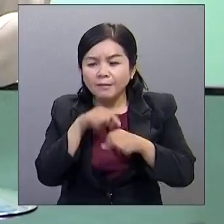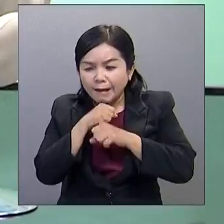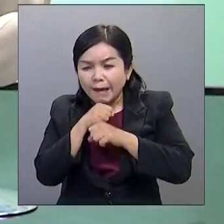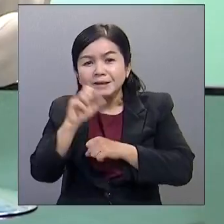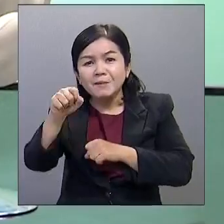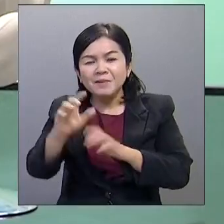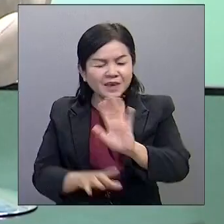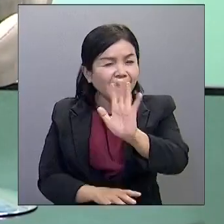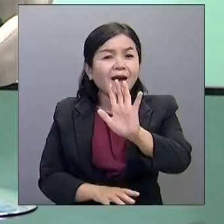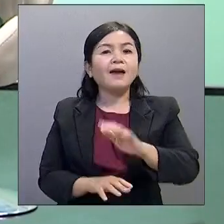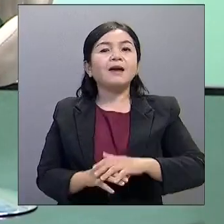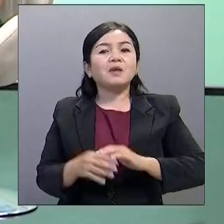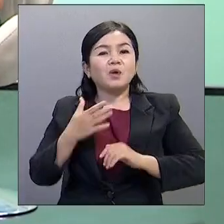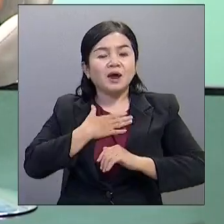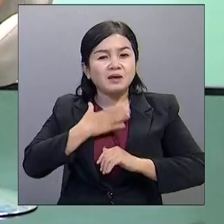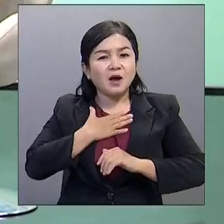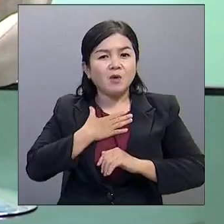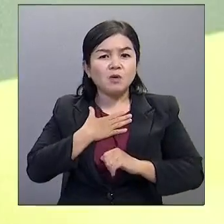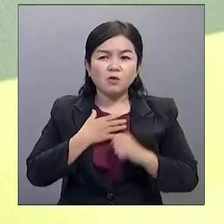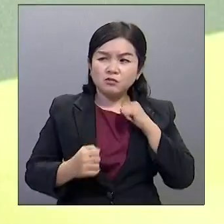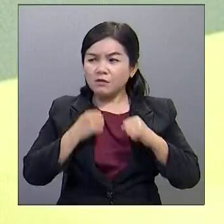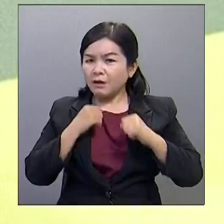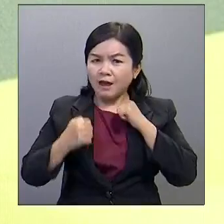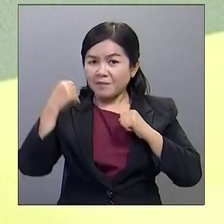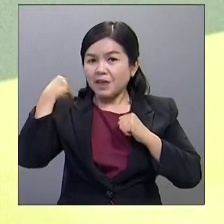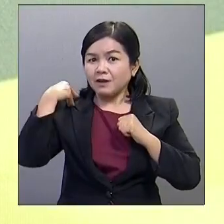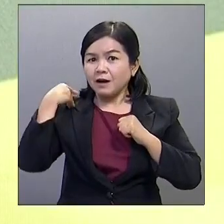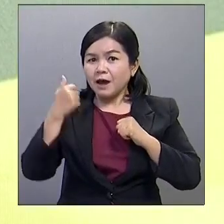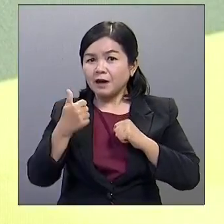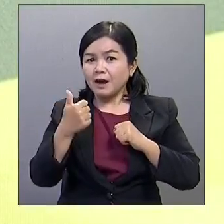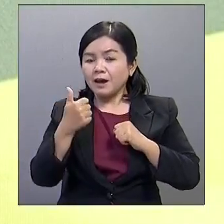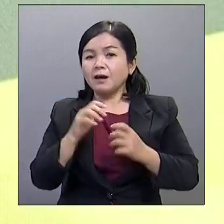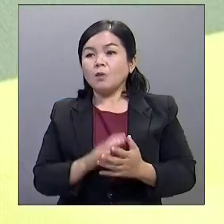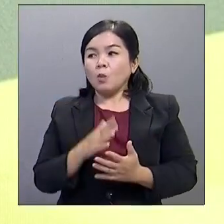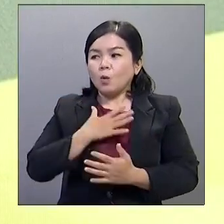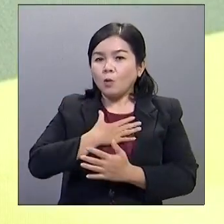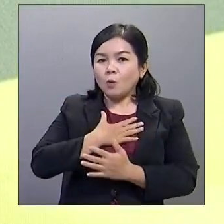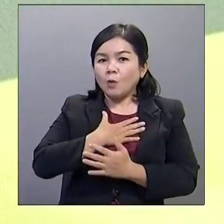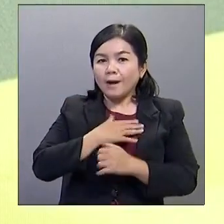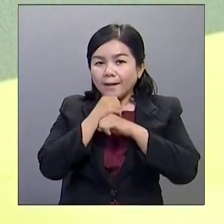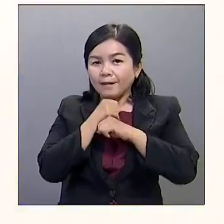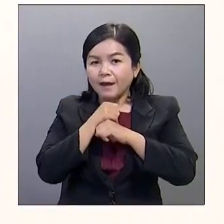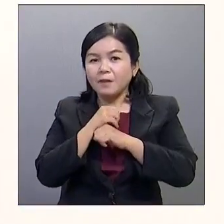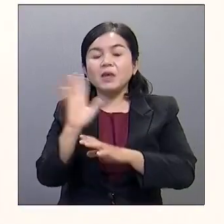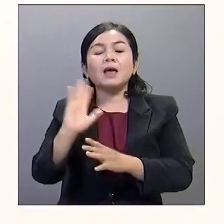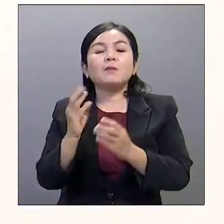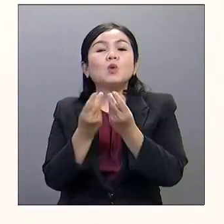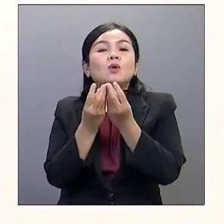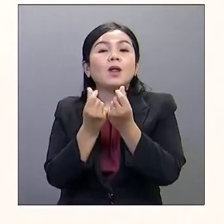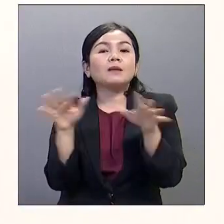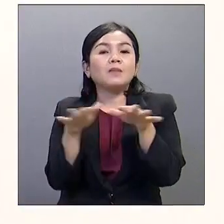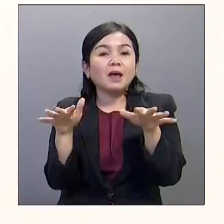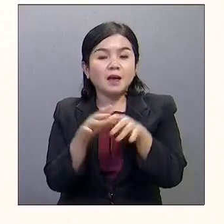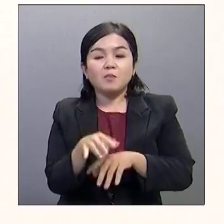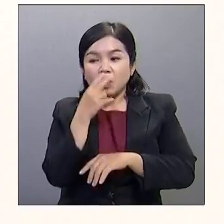อ ่ ะ ไม่แต่เราก็เป็นแอคทีฟซิติเซนไง อุ้ย กำลังจะเป็น สะดุ้งเลยอ่ะ ไม่มีไม่มีอายุเป็นแค่ตัวเลขครับอ้าวพาไปดู